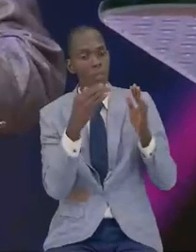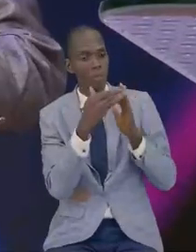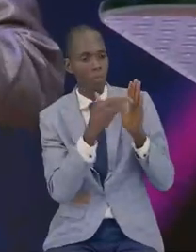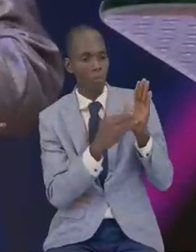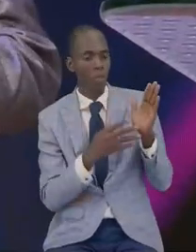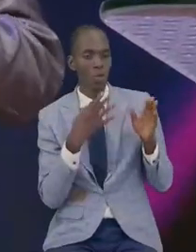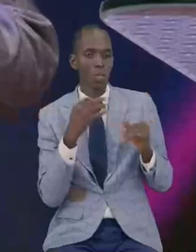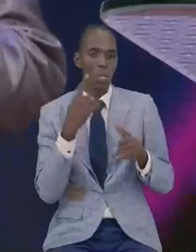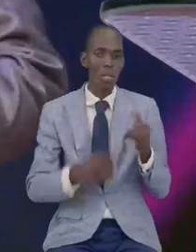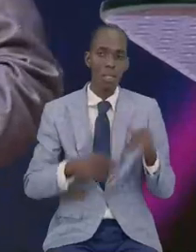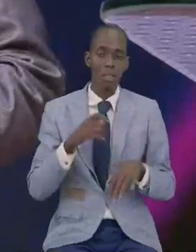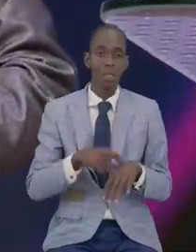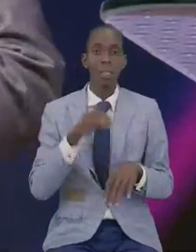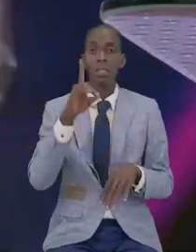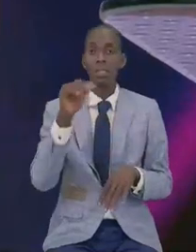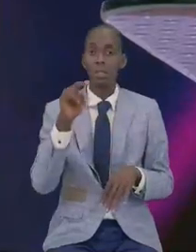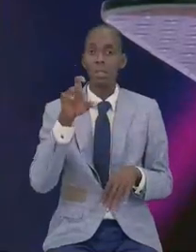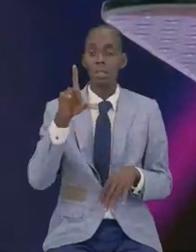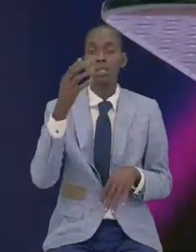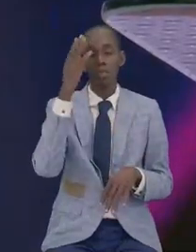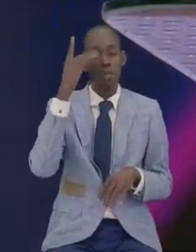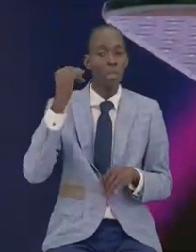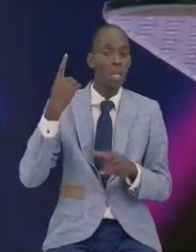de la fin des temps, il connaissait